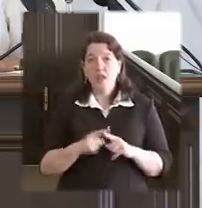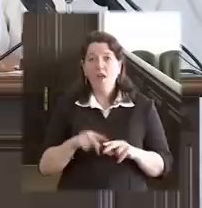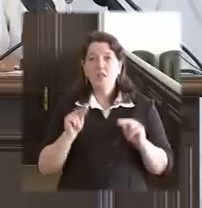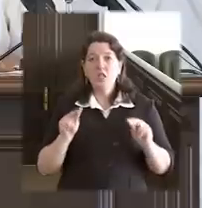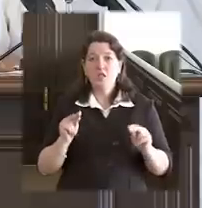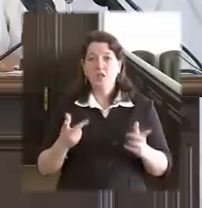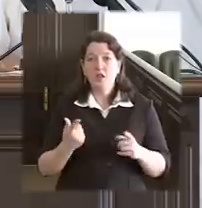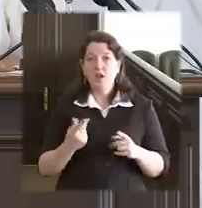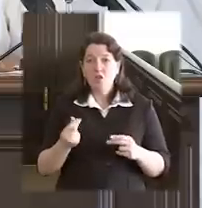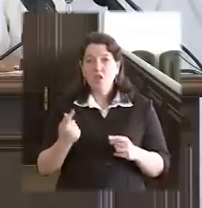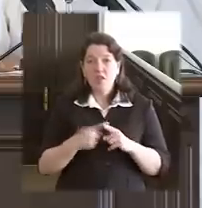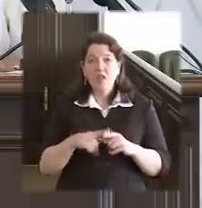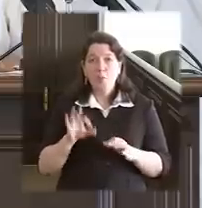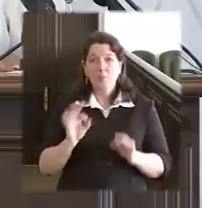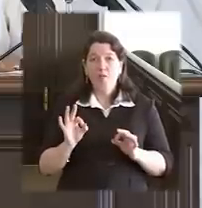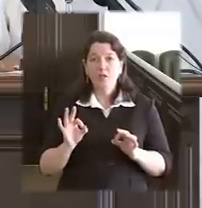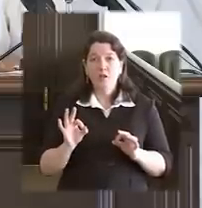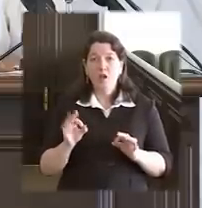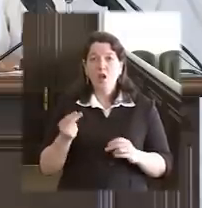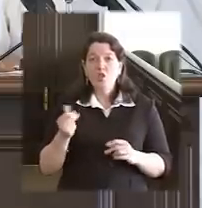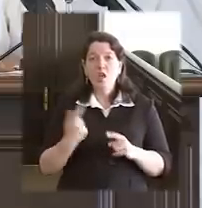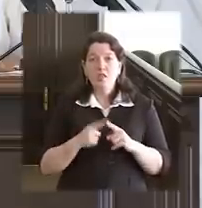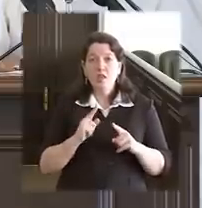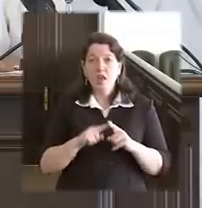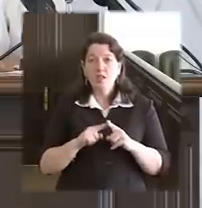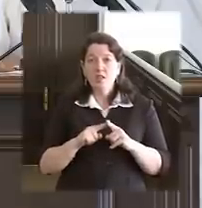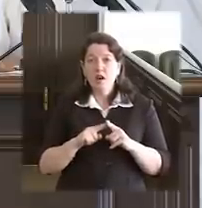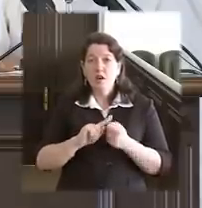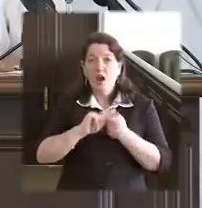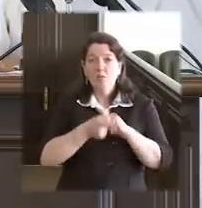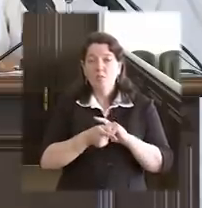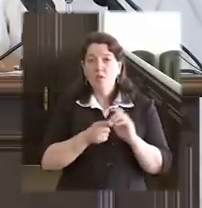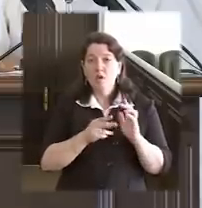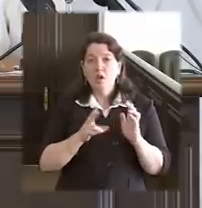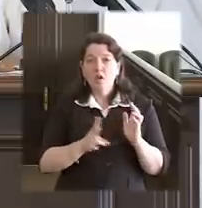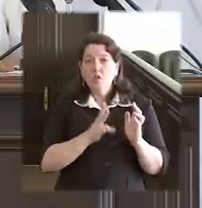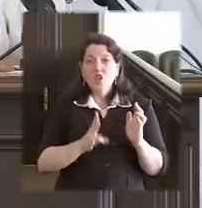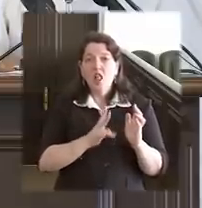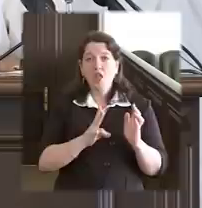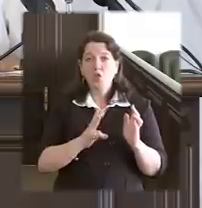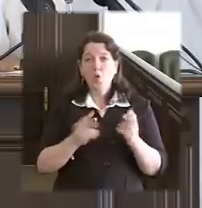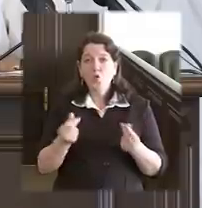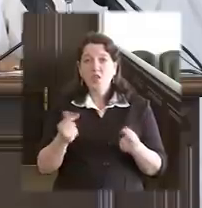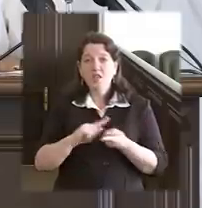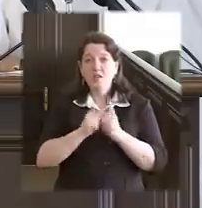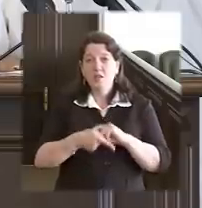истина. Деньги, а не правда. Деньги, я вам скажу, а не религия. Деньги, а не